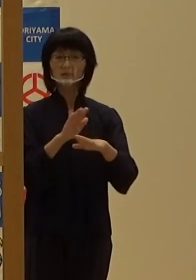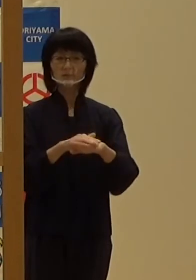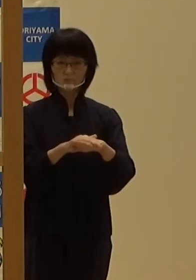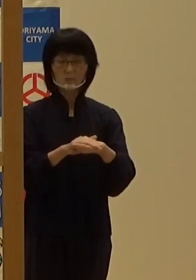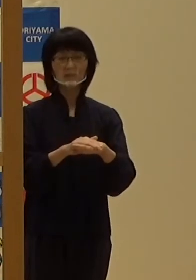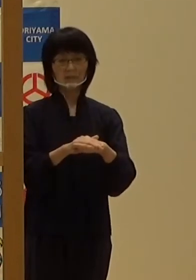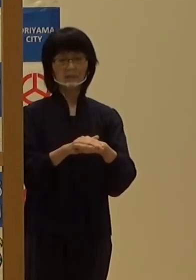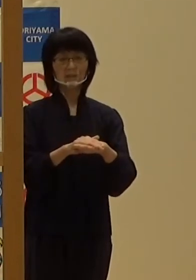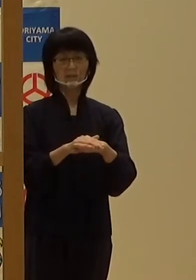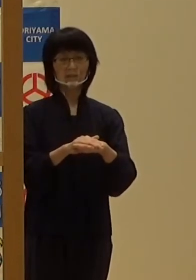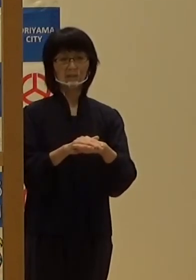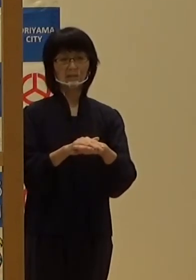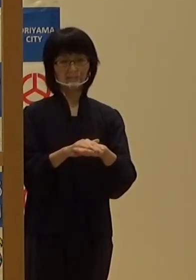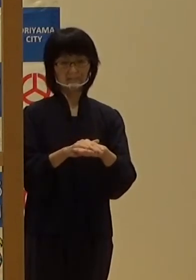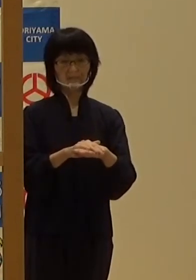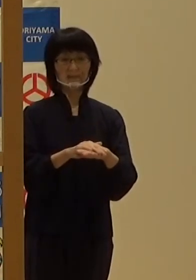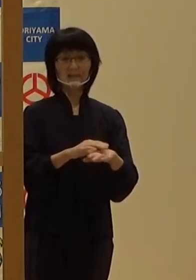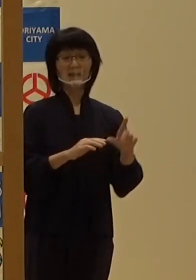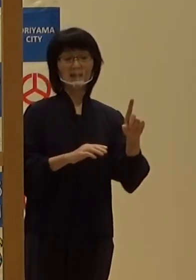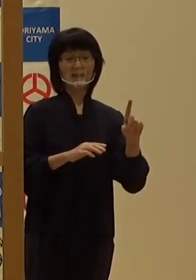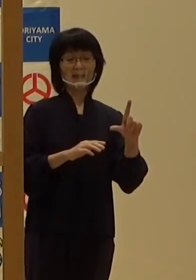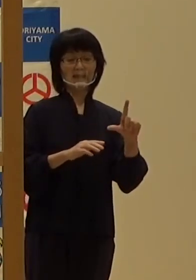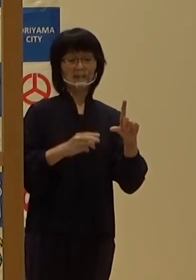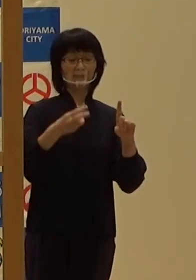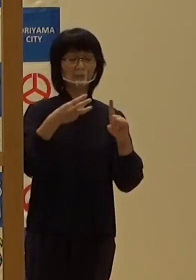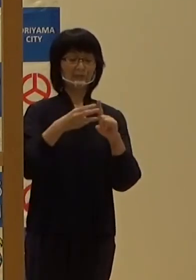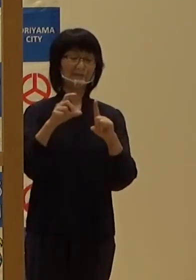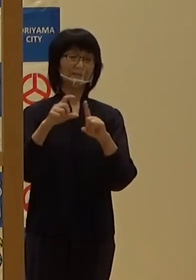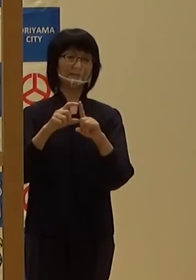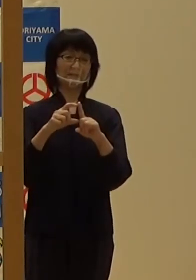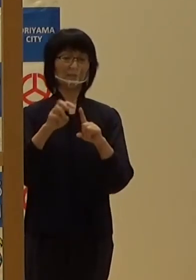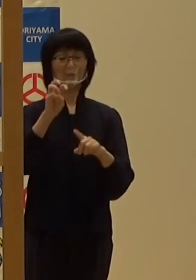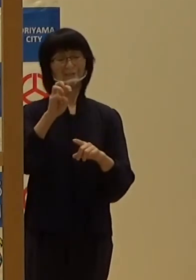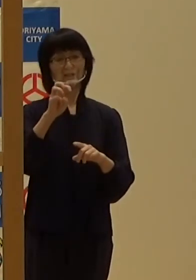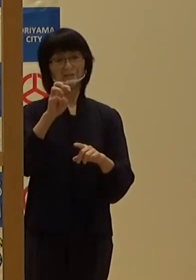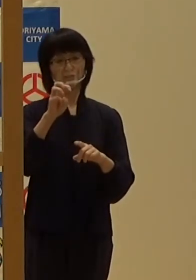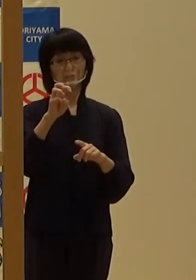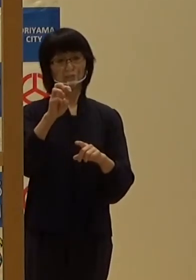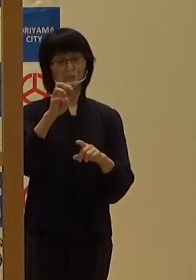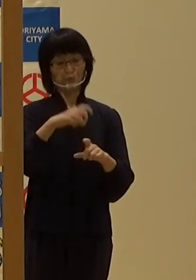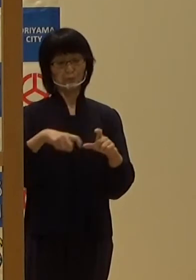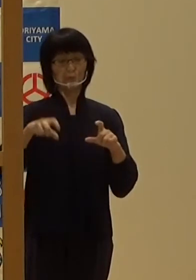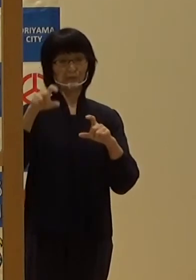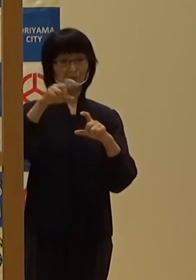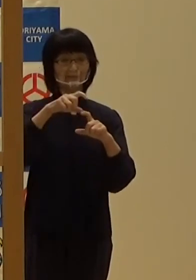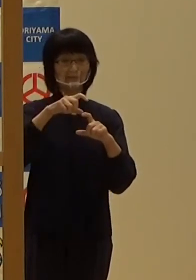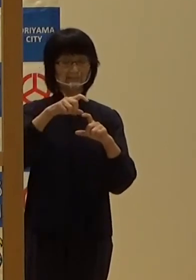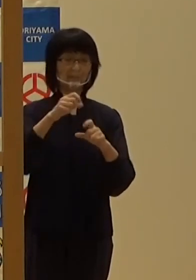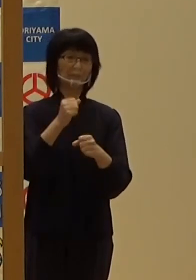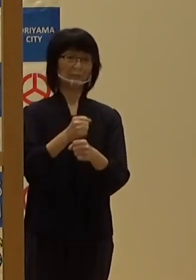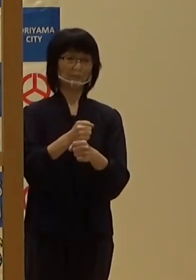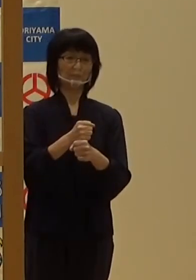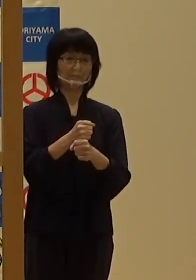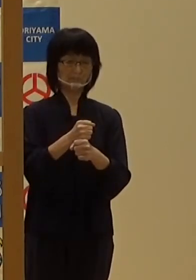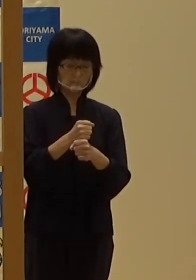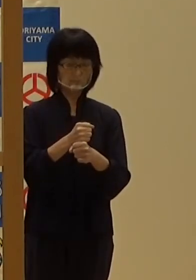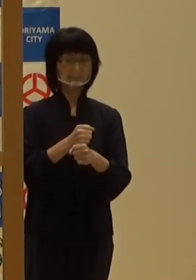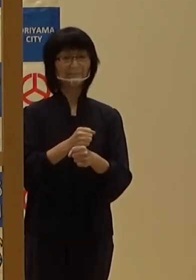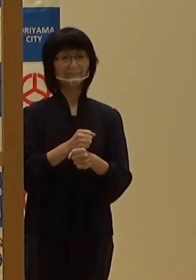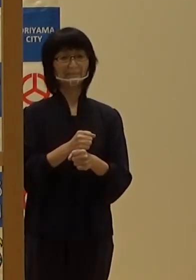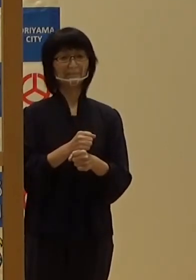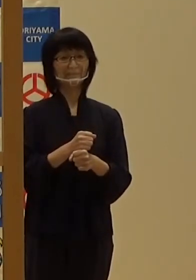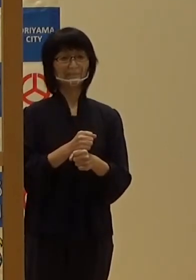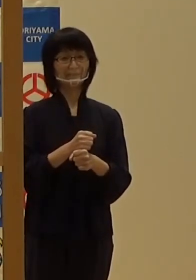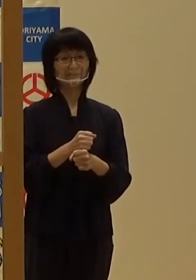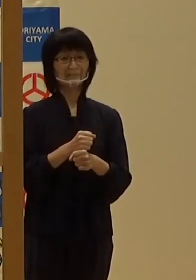明しましたように LED ライトをですね30基以上増やすということも考えております。ですからそういう形である程度